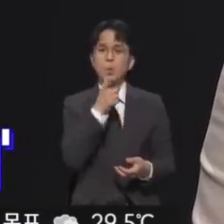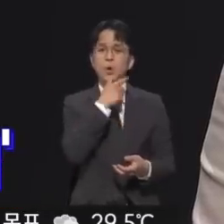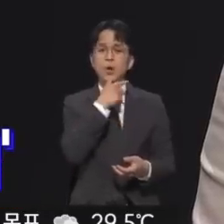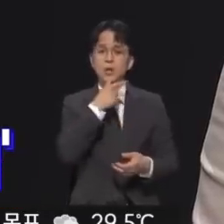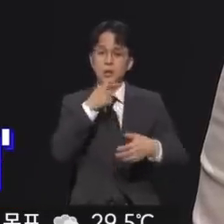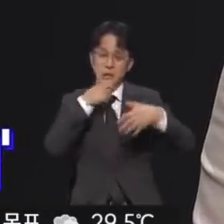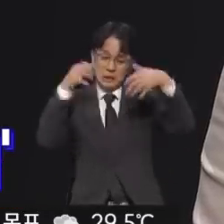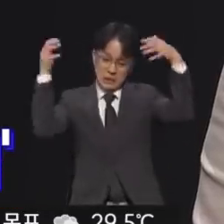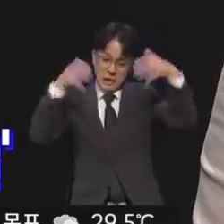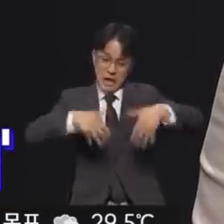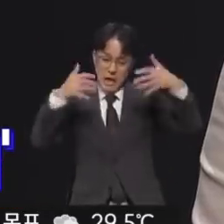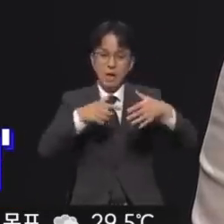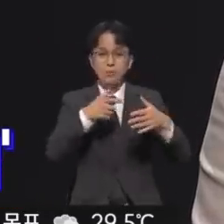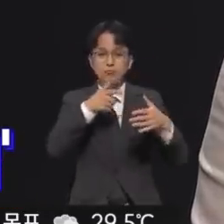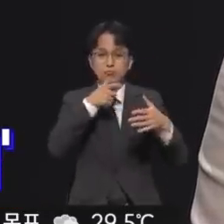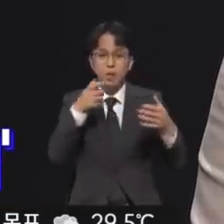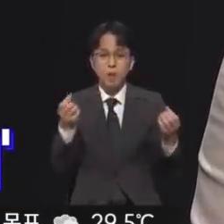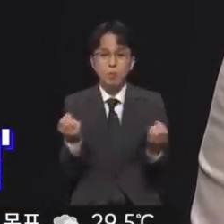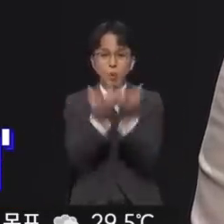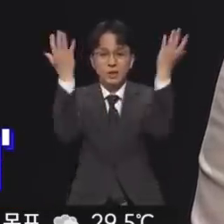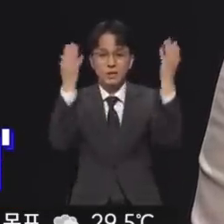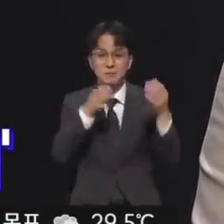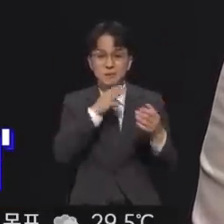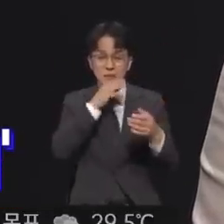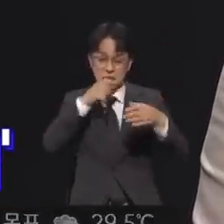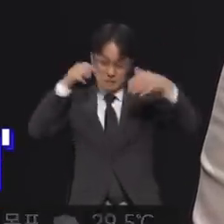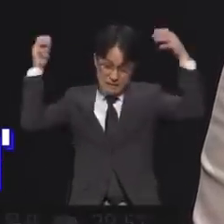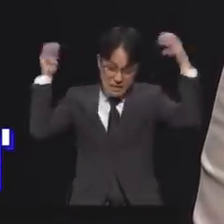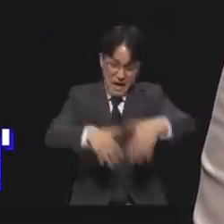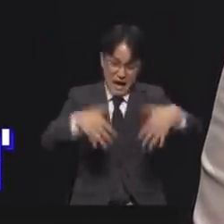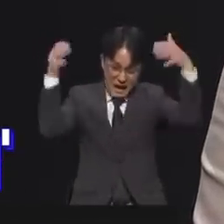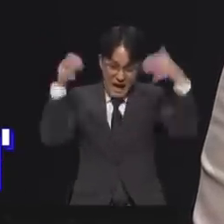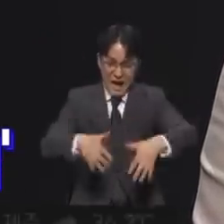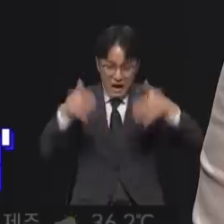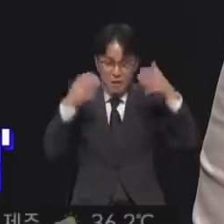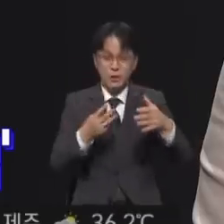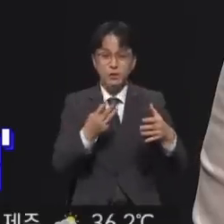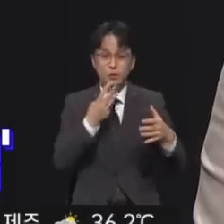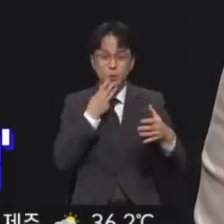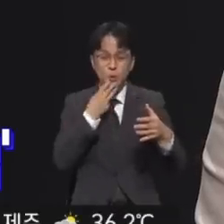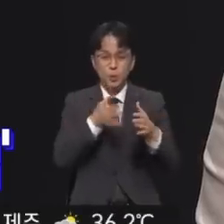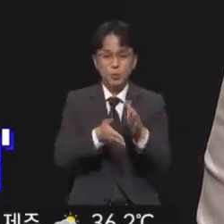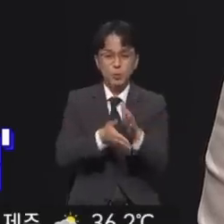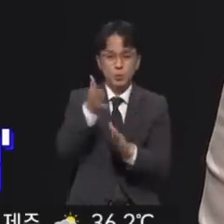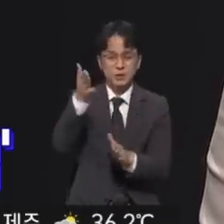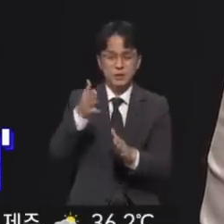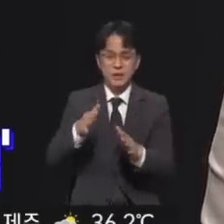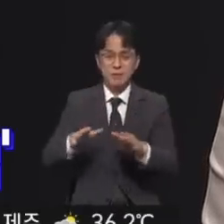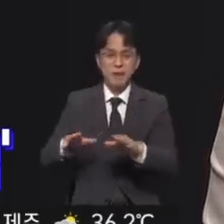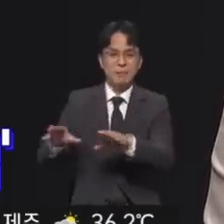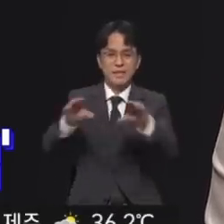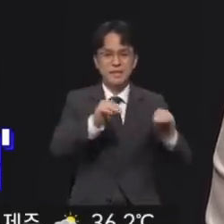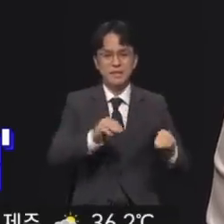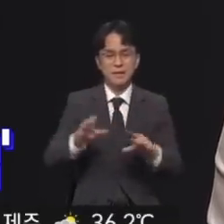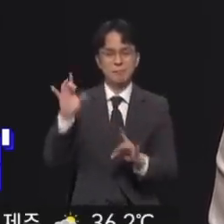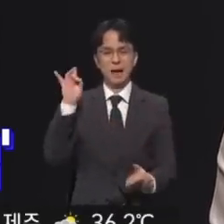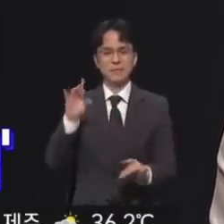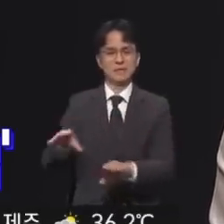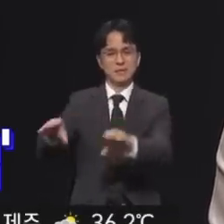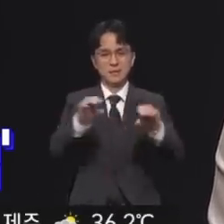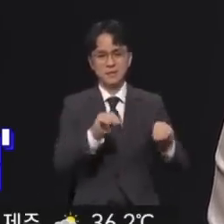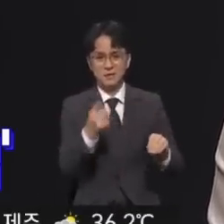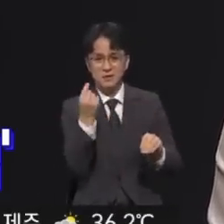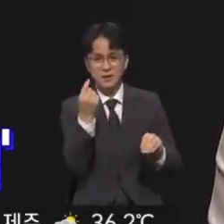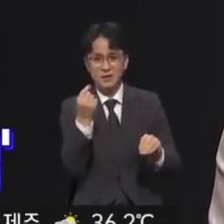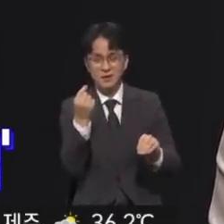맞아 서도 신 기능이 마비되어 수많은 사람이 재미 생기고 목숨을 잃었는데 그 다음날 이미 목숨을 잃은 그 장소에 가는 것